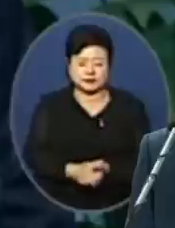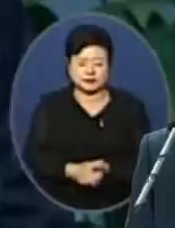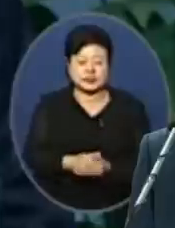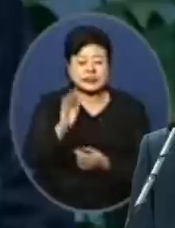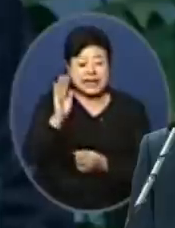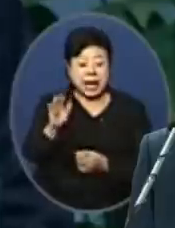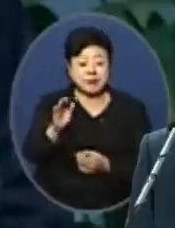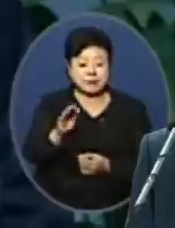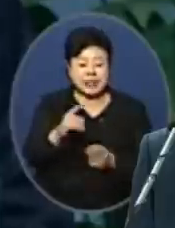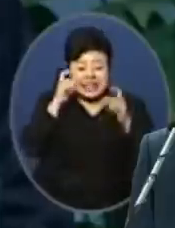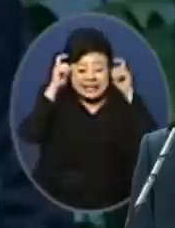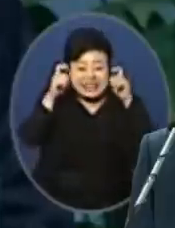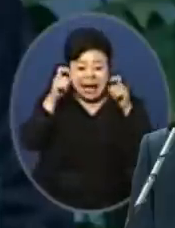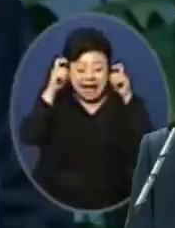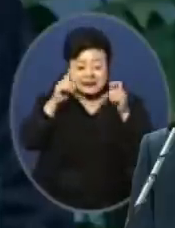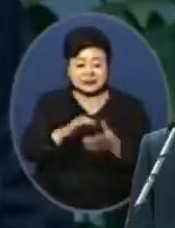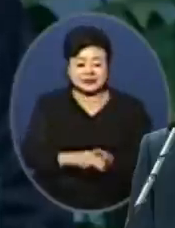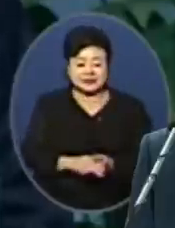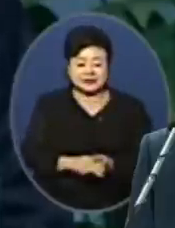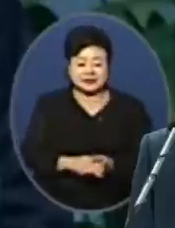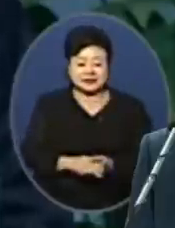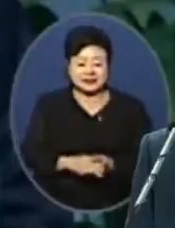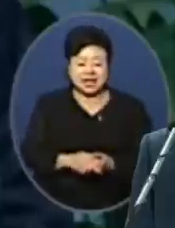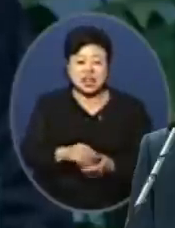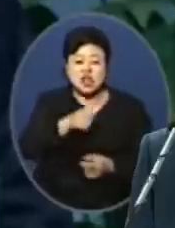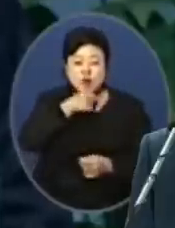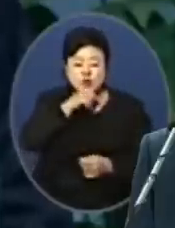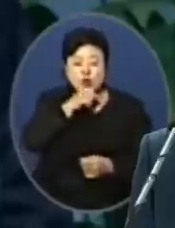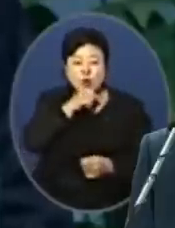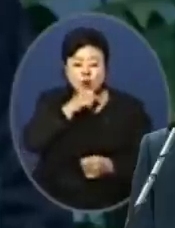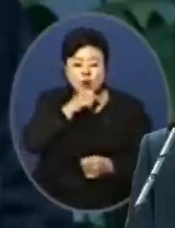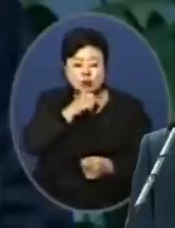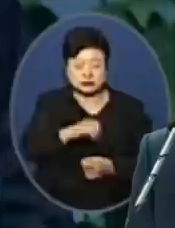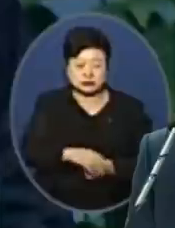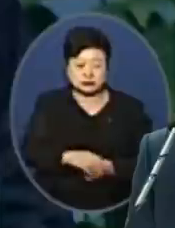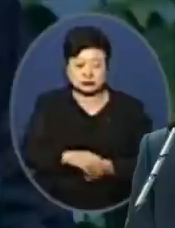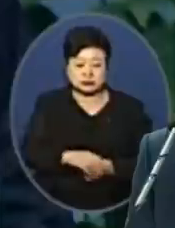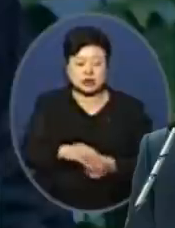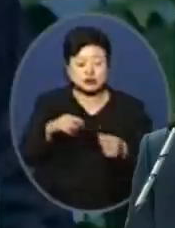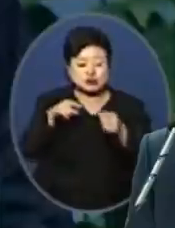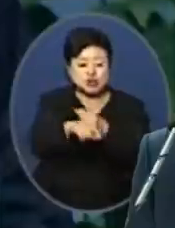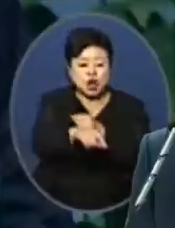그 다음에 양을, 염소를 택해서